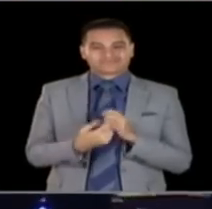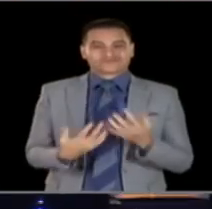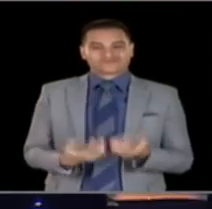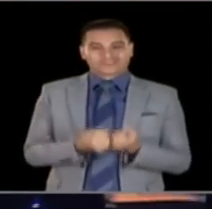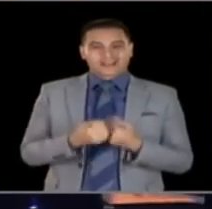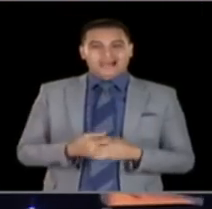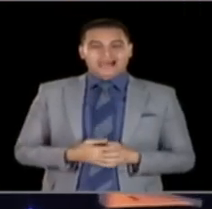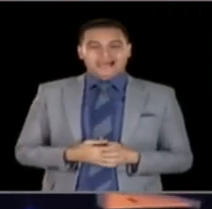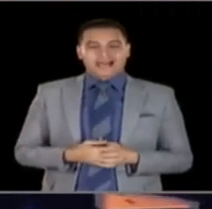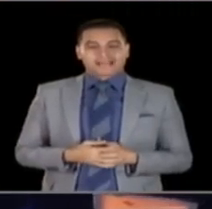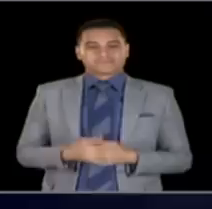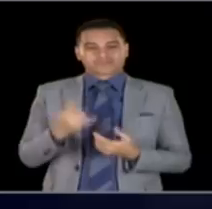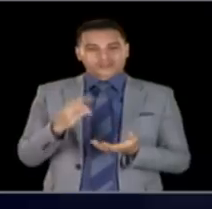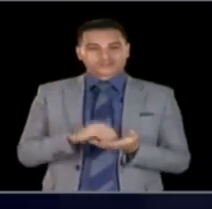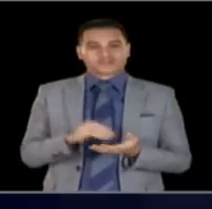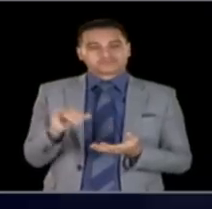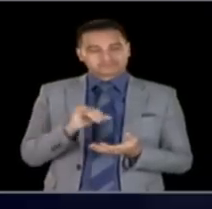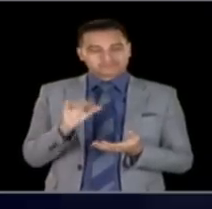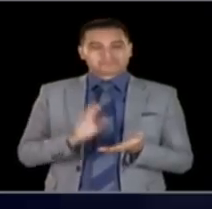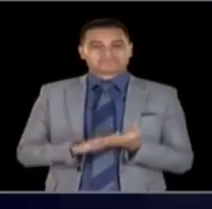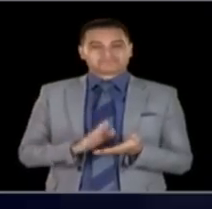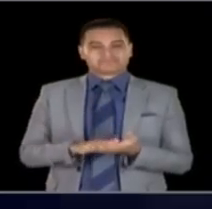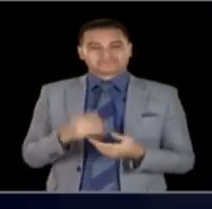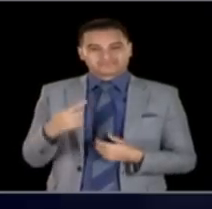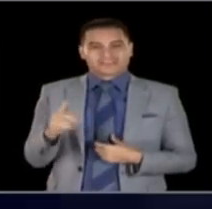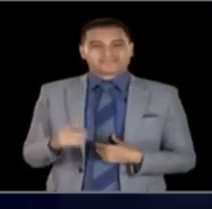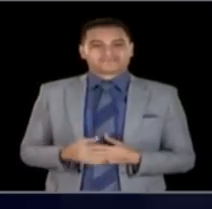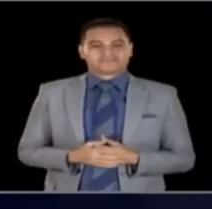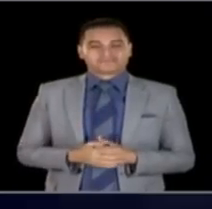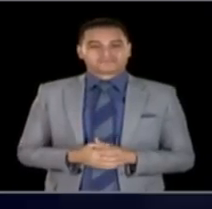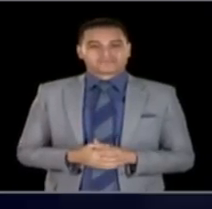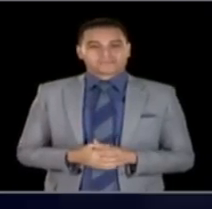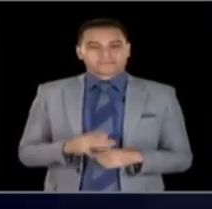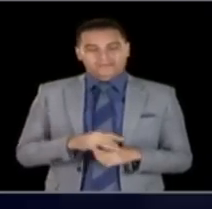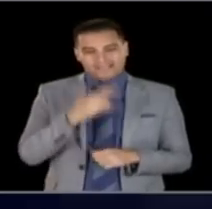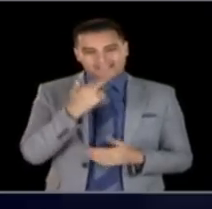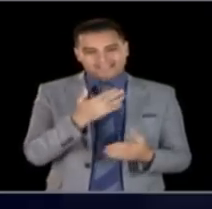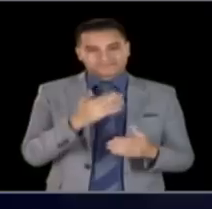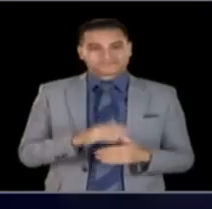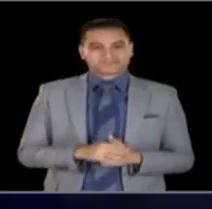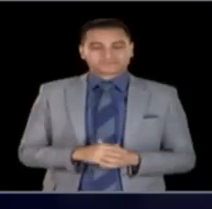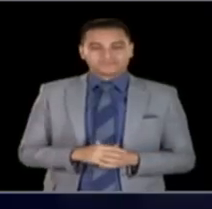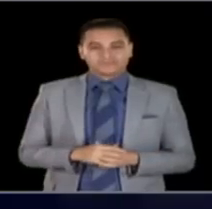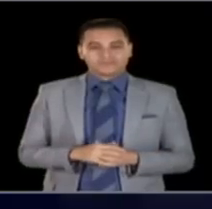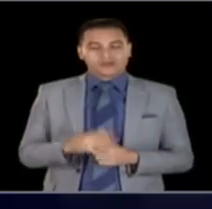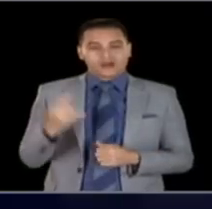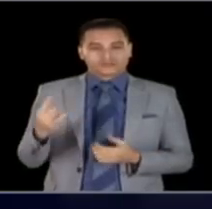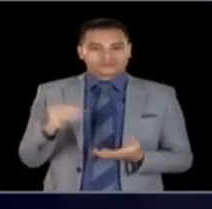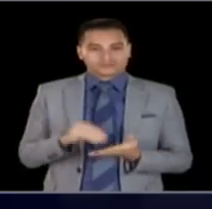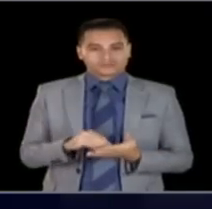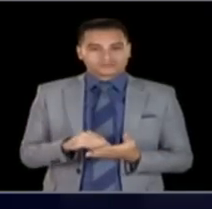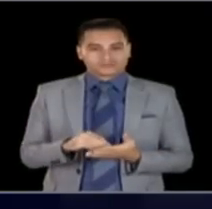بدأت تندع. 10 نقط، برافو عليكي، برافو عليكي. وهاردك يا مهتاب 10